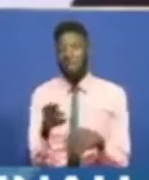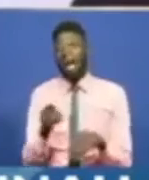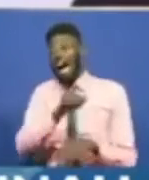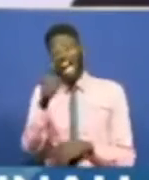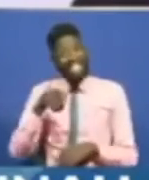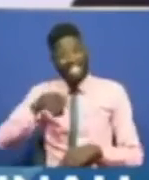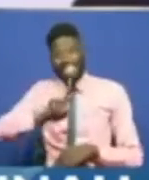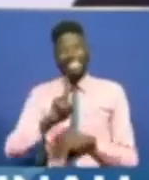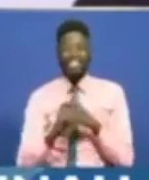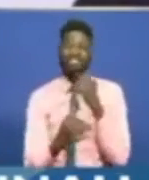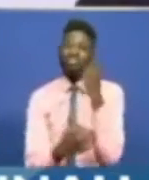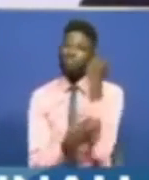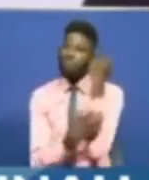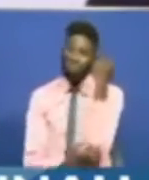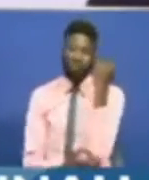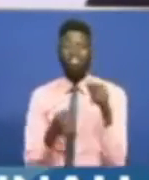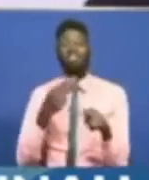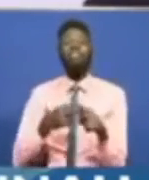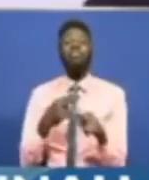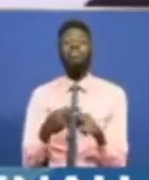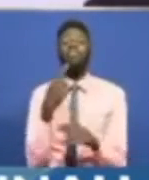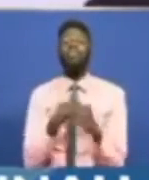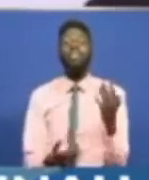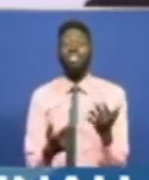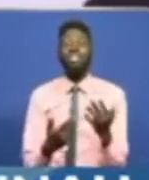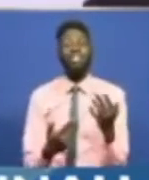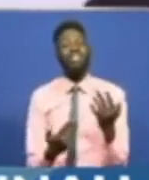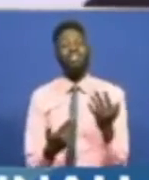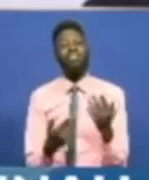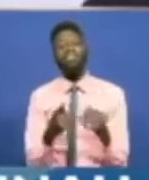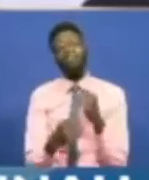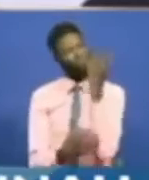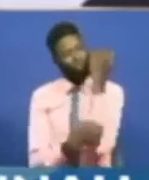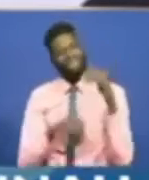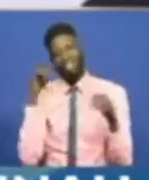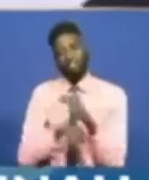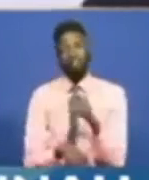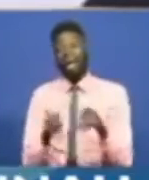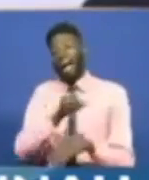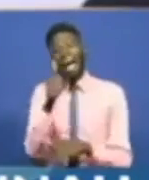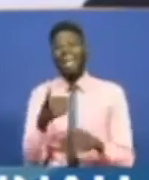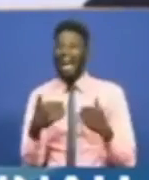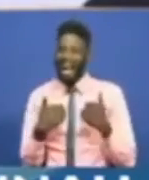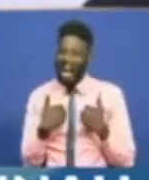kutosheleza mahitaji yake naitwa maskini. Yule ambaye hana